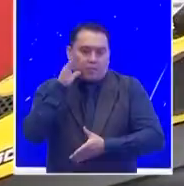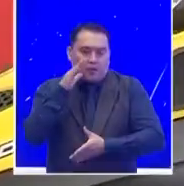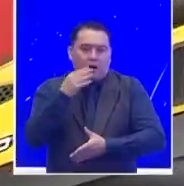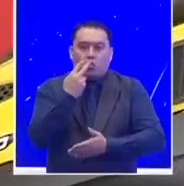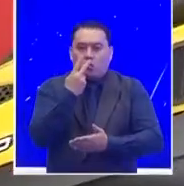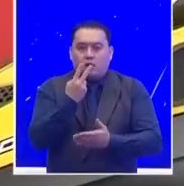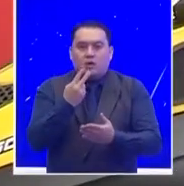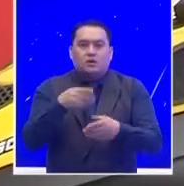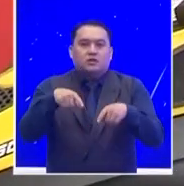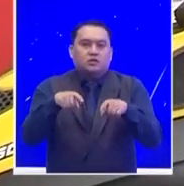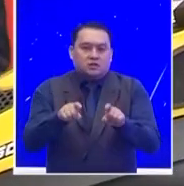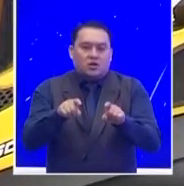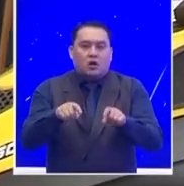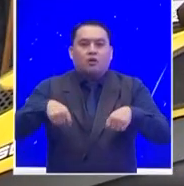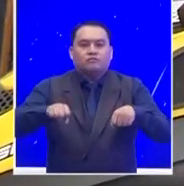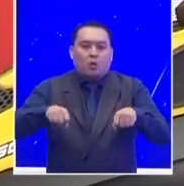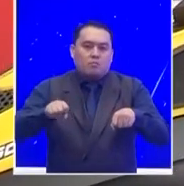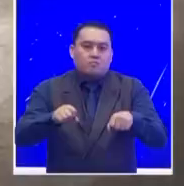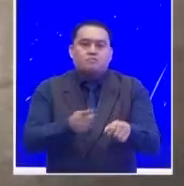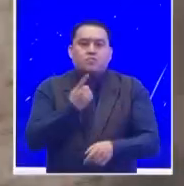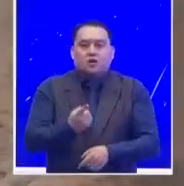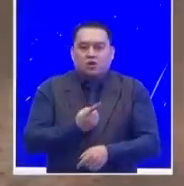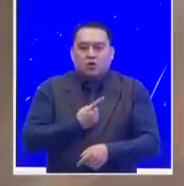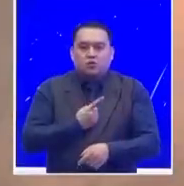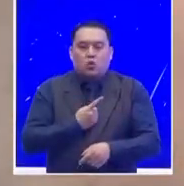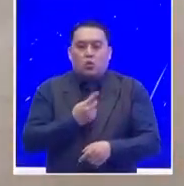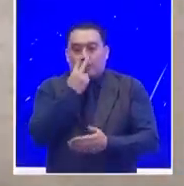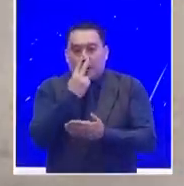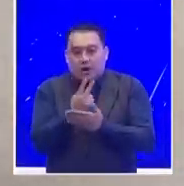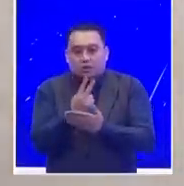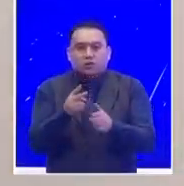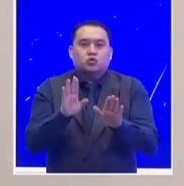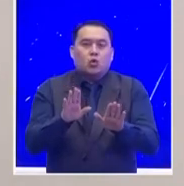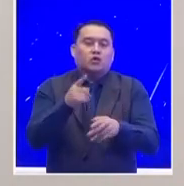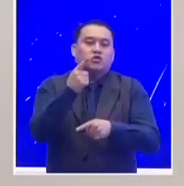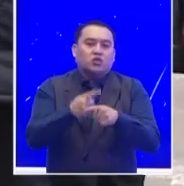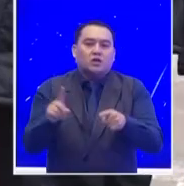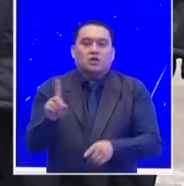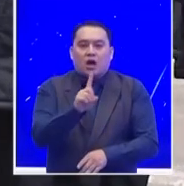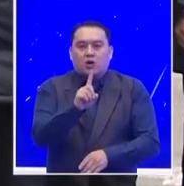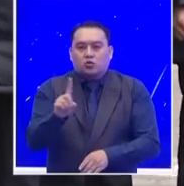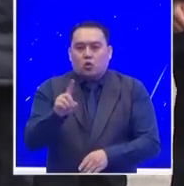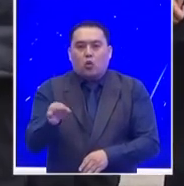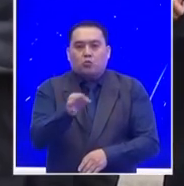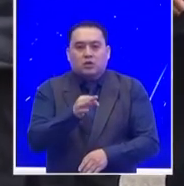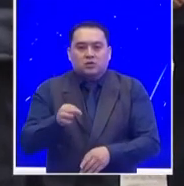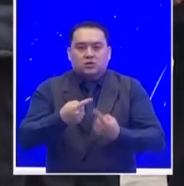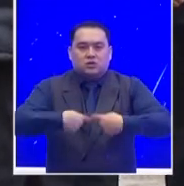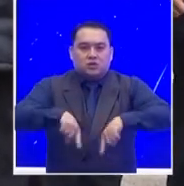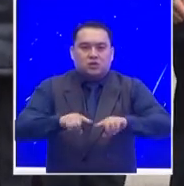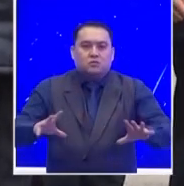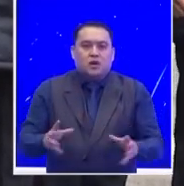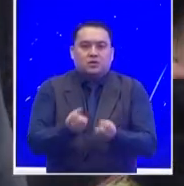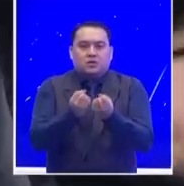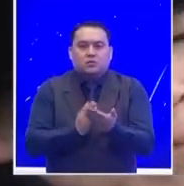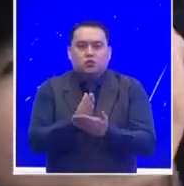Багира, посидеть на снегоходе и оценить мастерство пожарных при тушении огня – лишь малая часть экскурсии, прошедшей в областном департаменте по